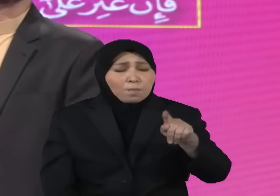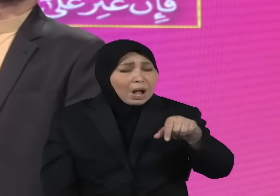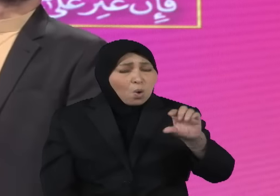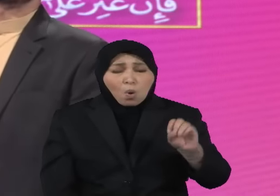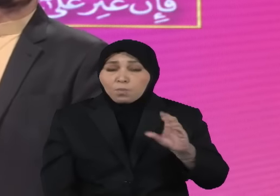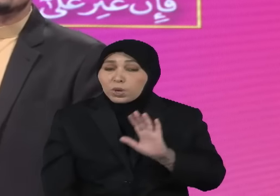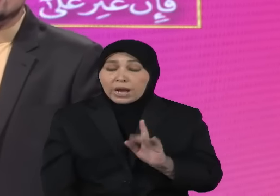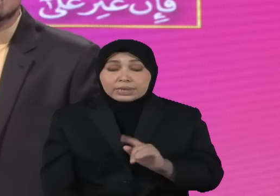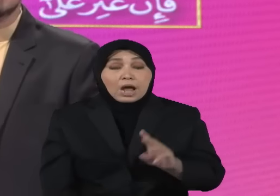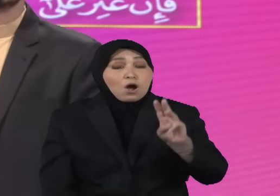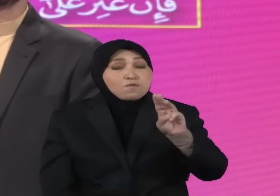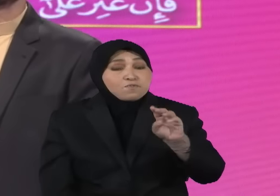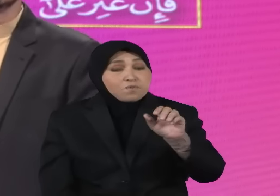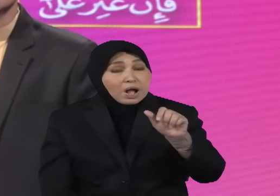ada